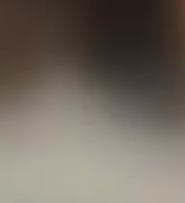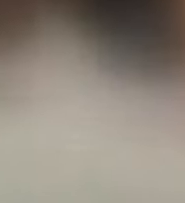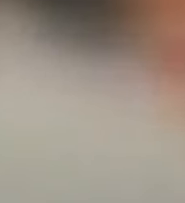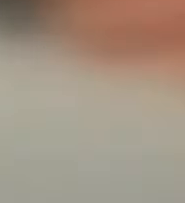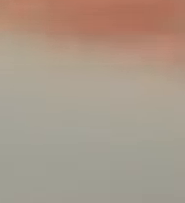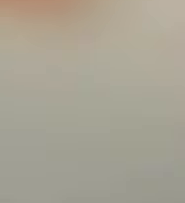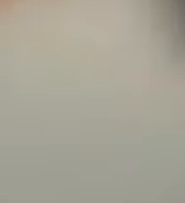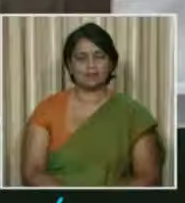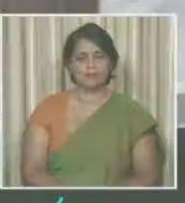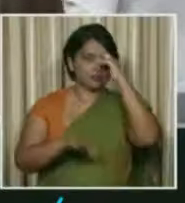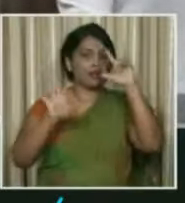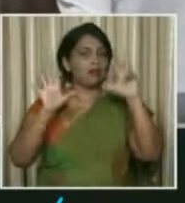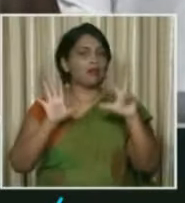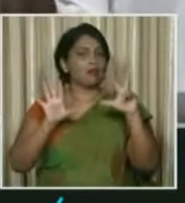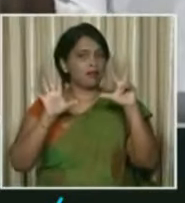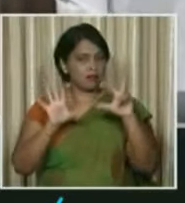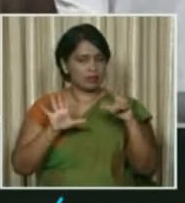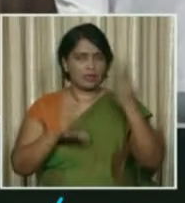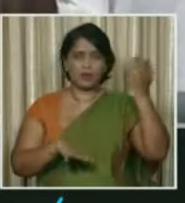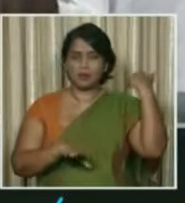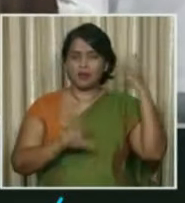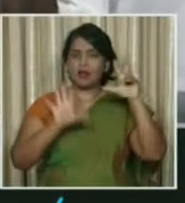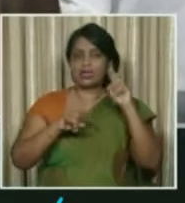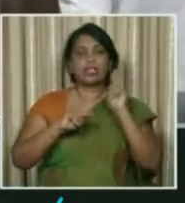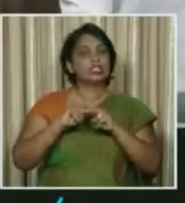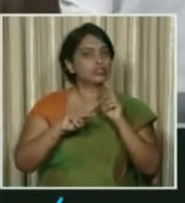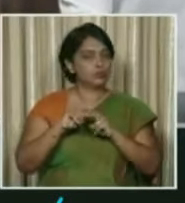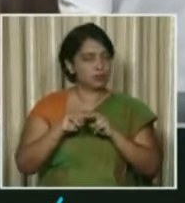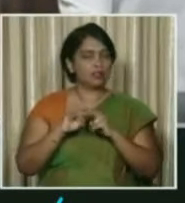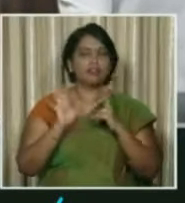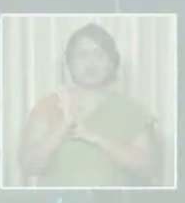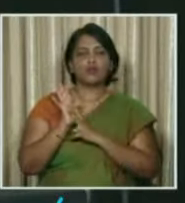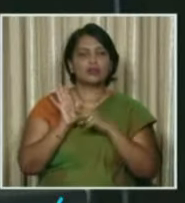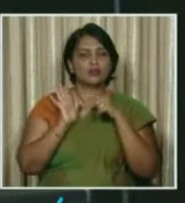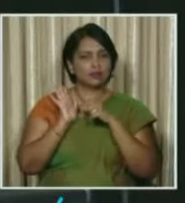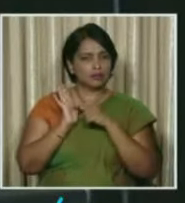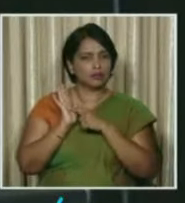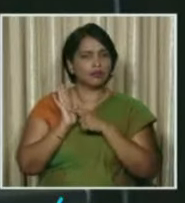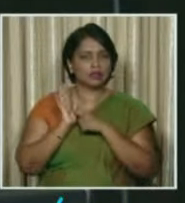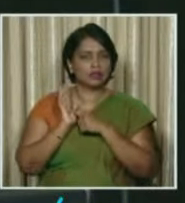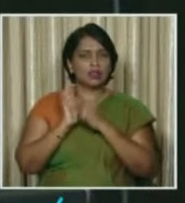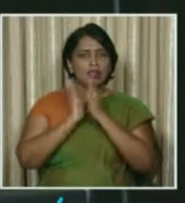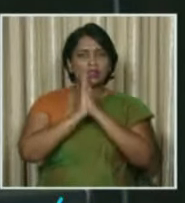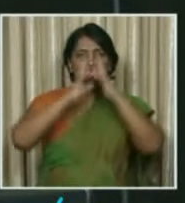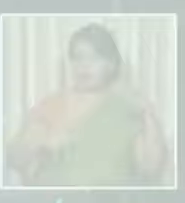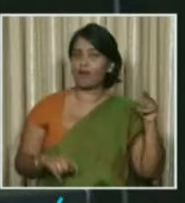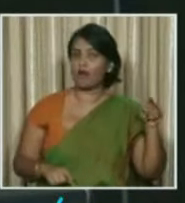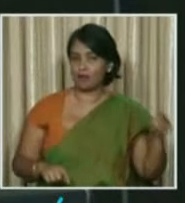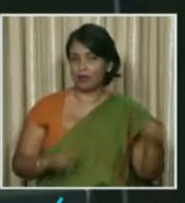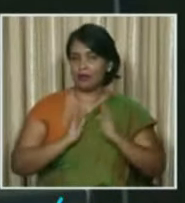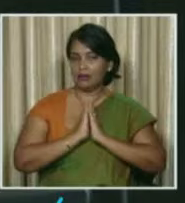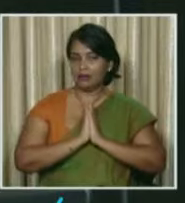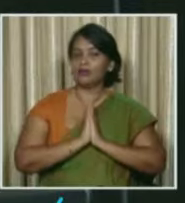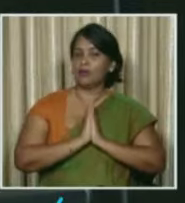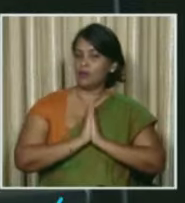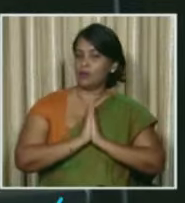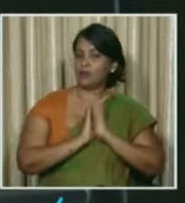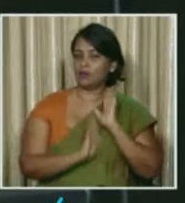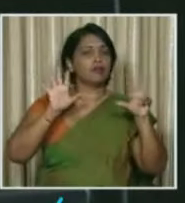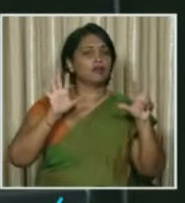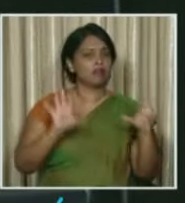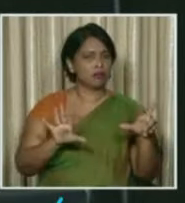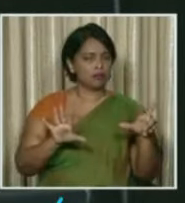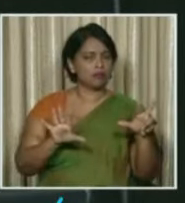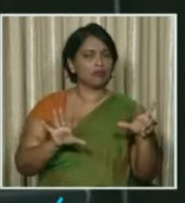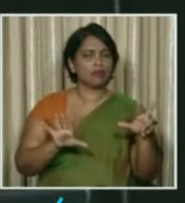උත්තරයක් දෙනකල් අපි මෙතනින් යන්නේ ගිය 8 වෙනිදා සිකුරාදා වවුනියා උතුරේ සිවන් ගෝවිල් බඩකිනාරි මලේ පූජාප කරපු 8